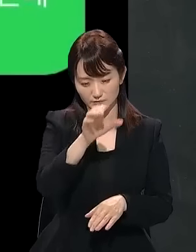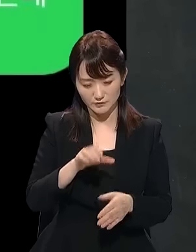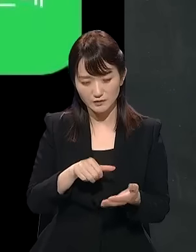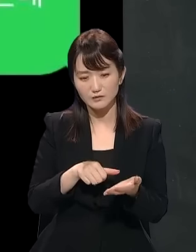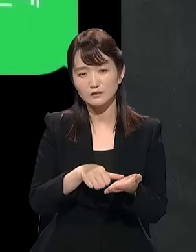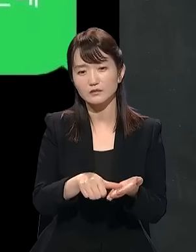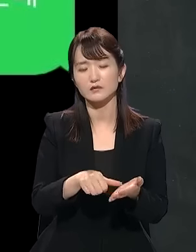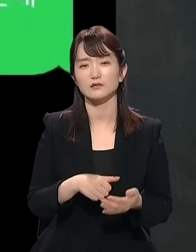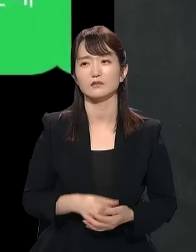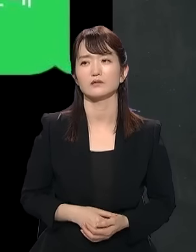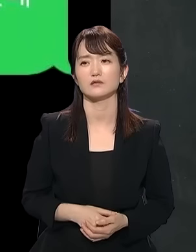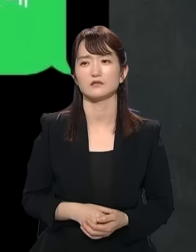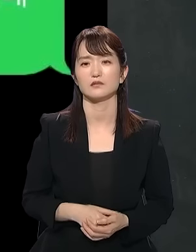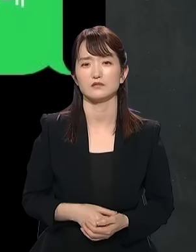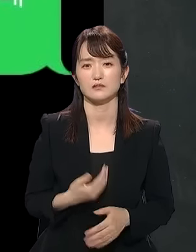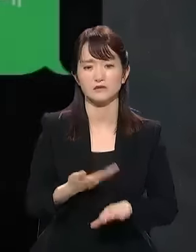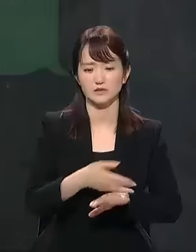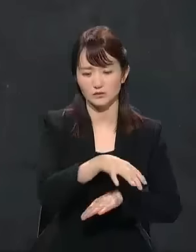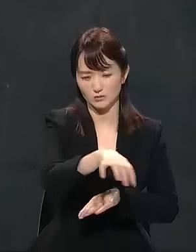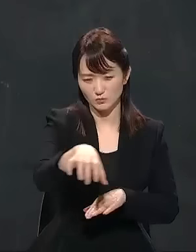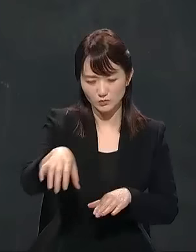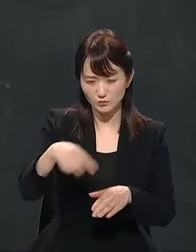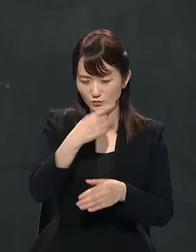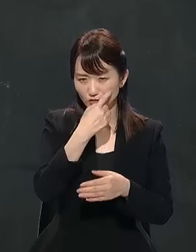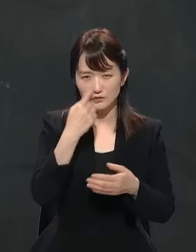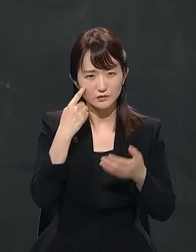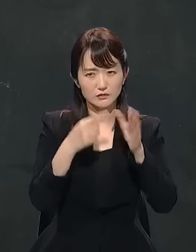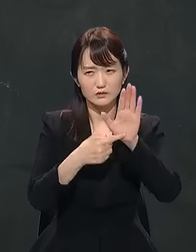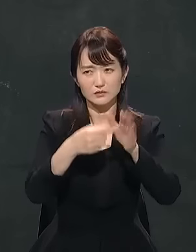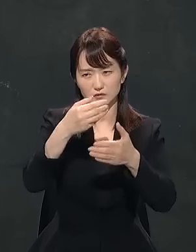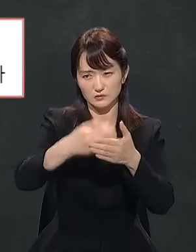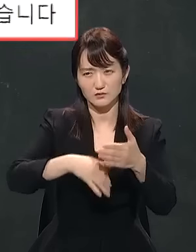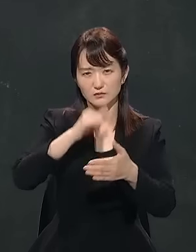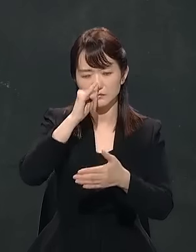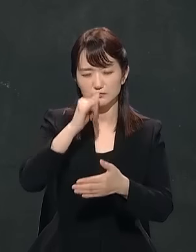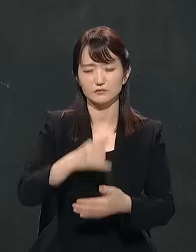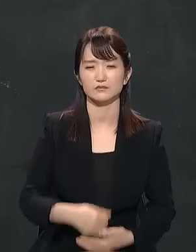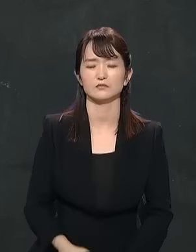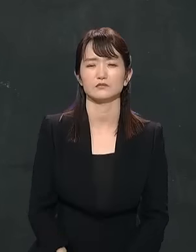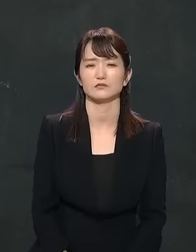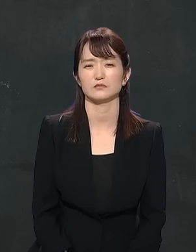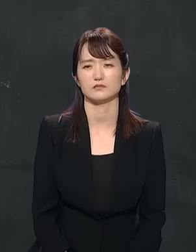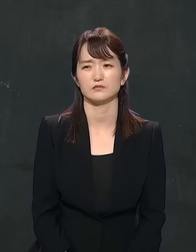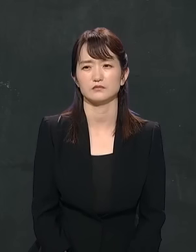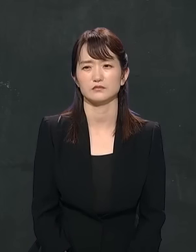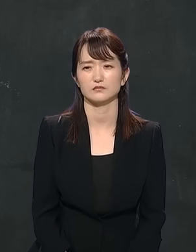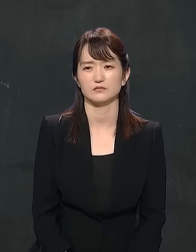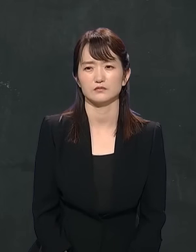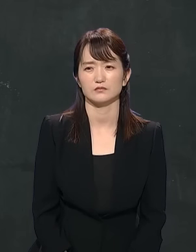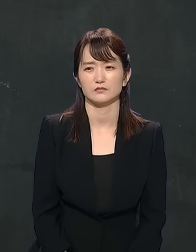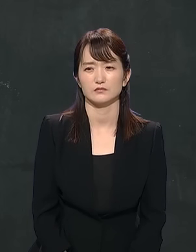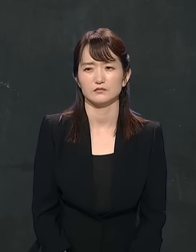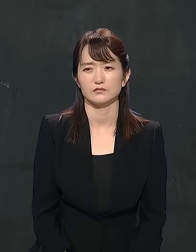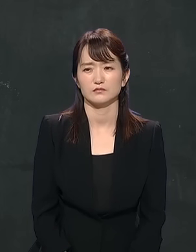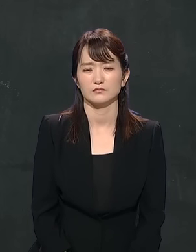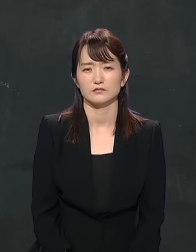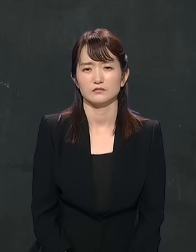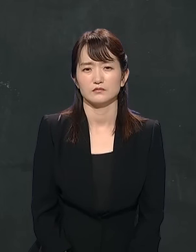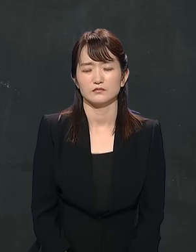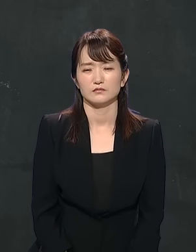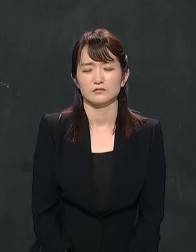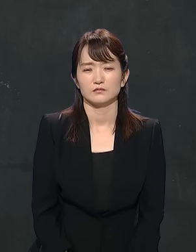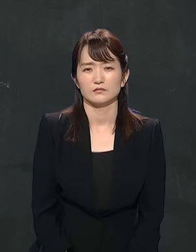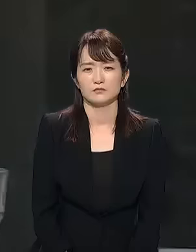바 박쥐라고 하죠 여기저기 이렇게 좀 증거들이 흔적들이 남아 있을 가능성이 너무 높아서 문제라는 거죠 어